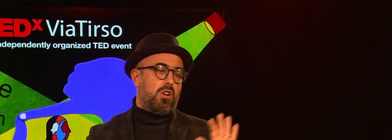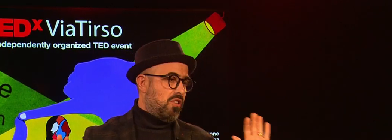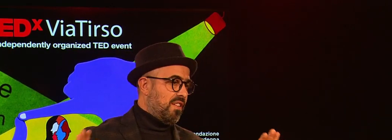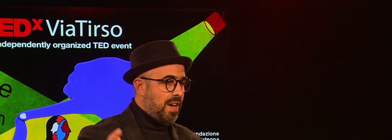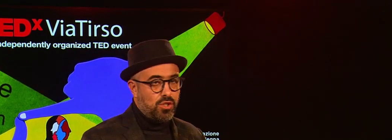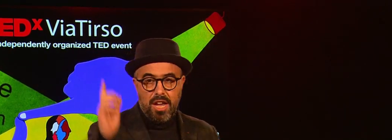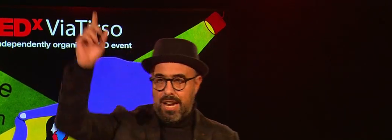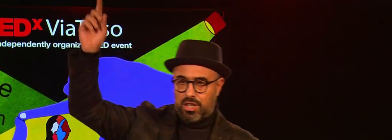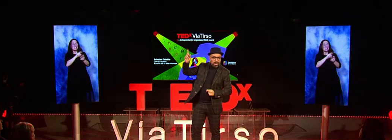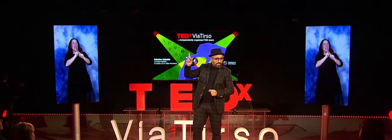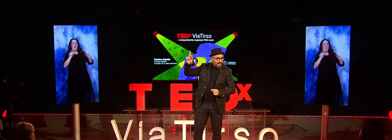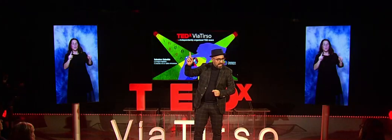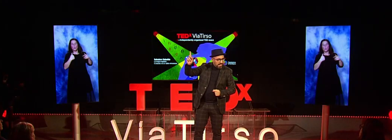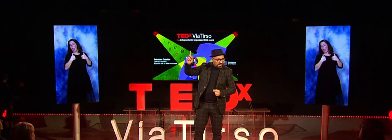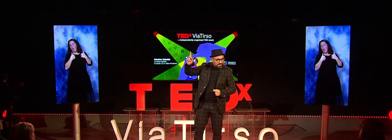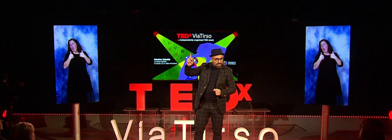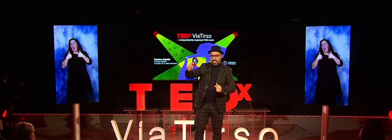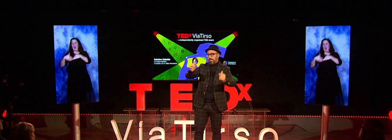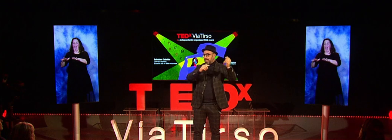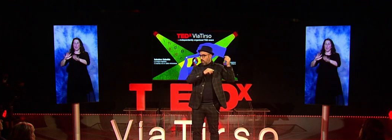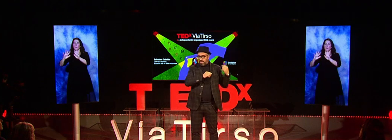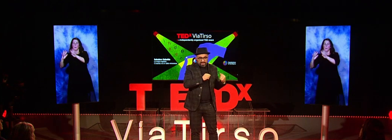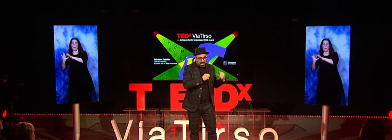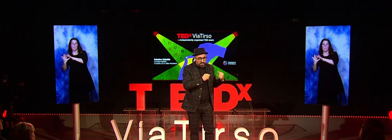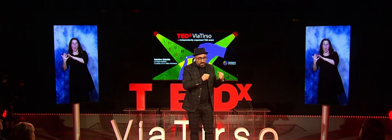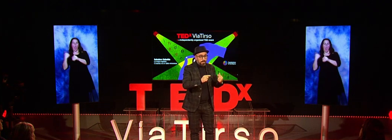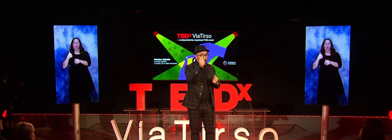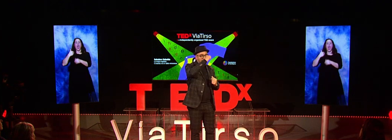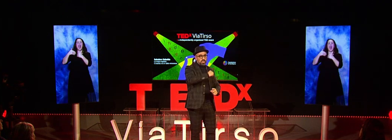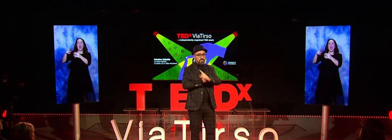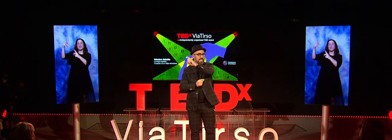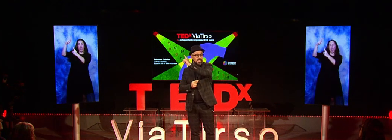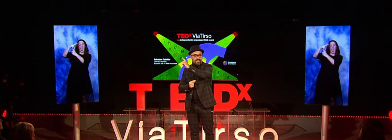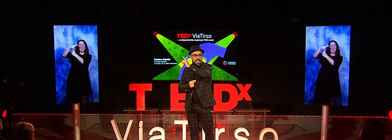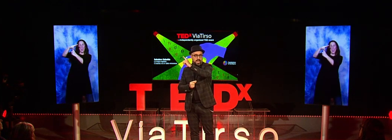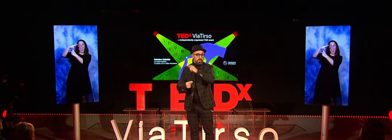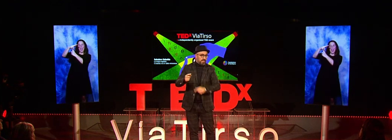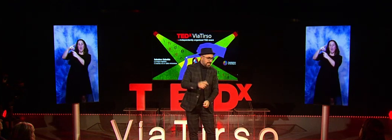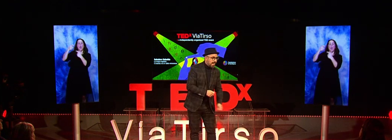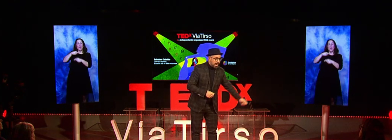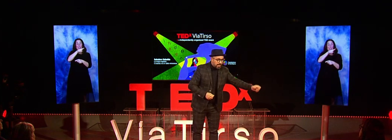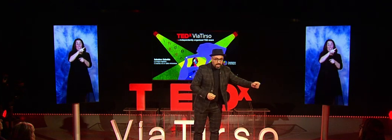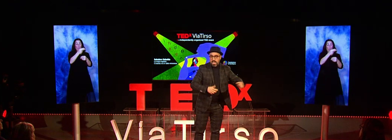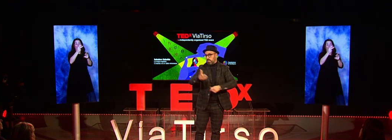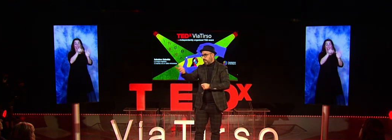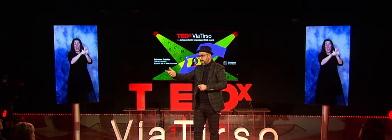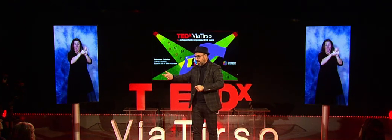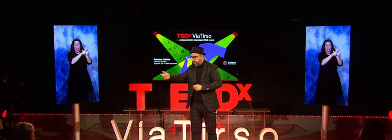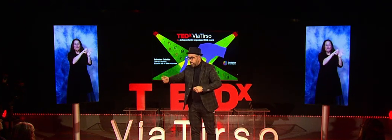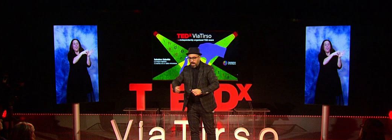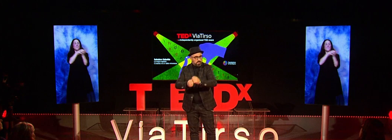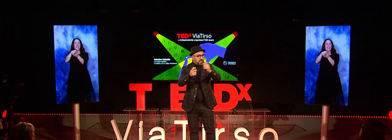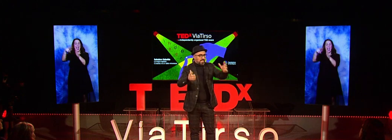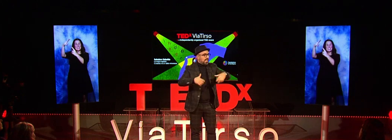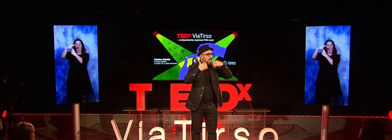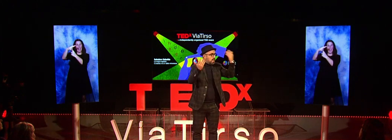nessuno Allora non la faccio lascio l'antenna esattamente come vent'anni fa perché la legge mi finanzia l'antenna non mi finanzia la rete non mi finanzia